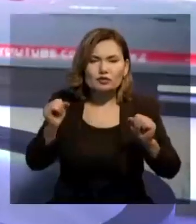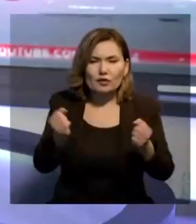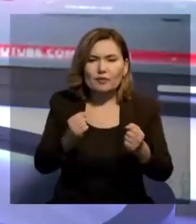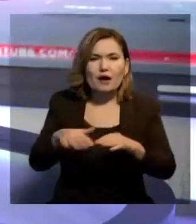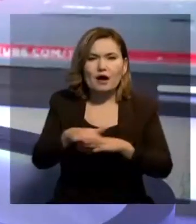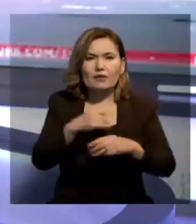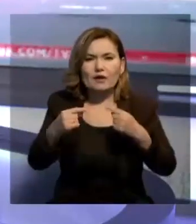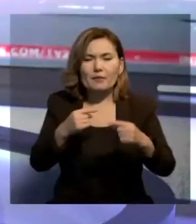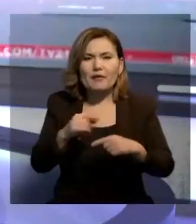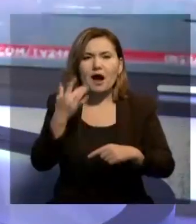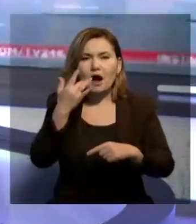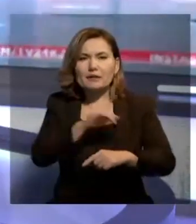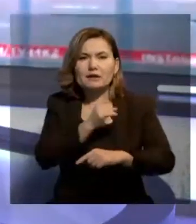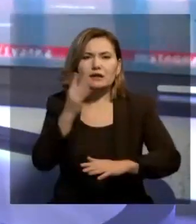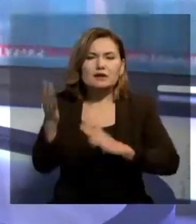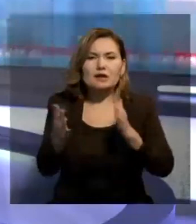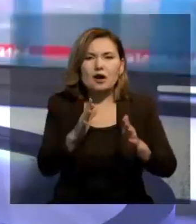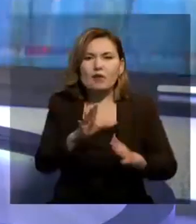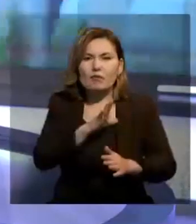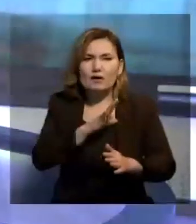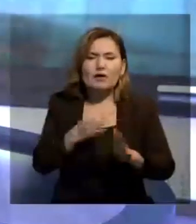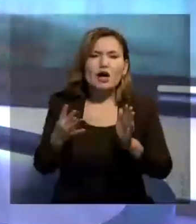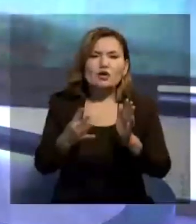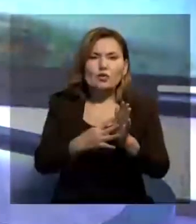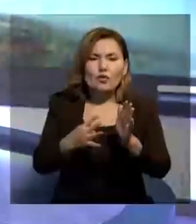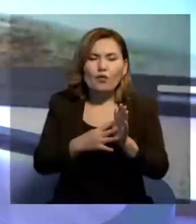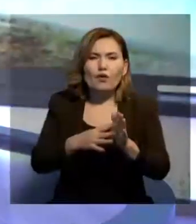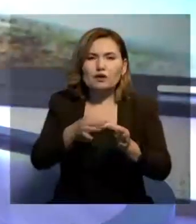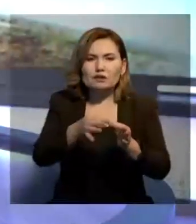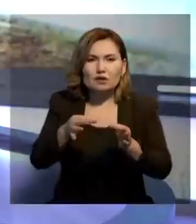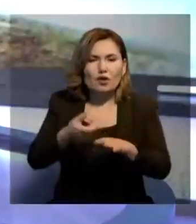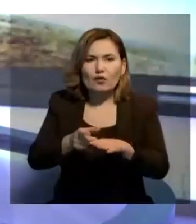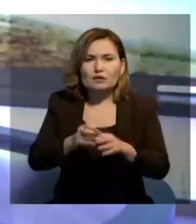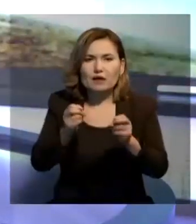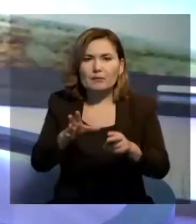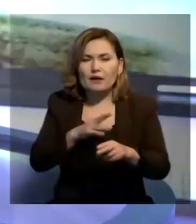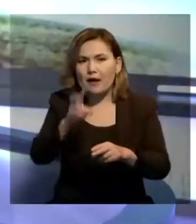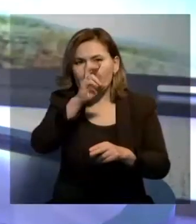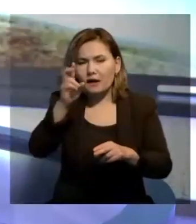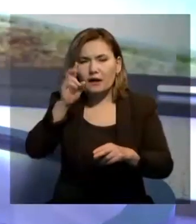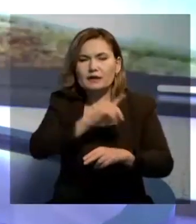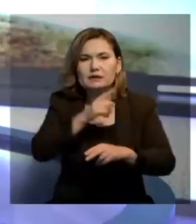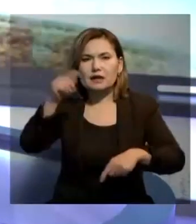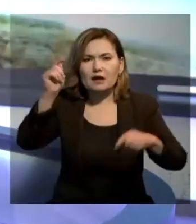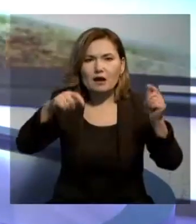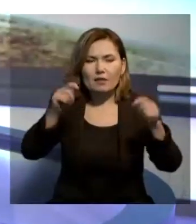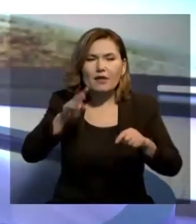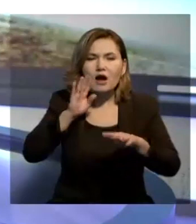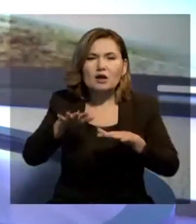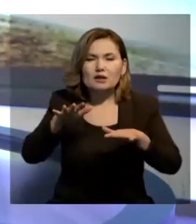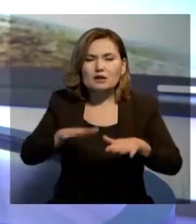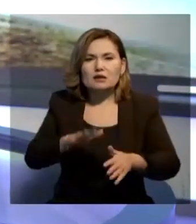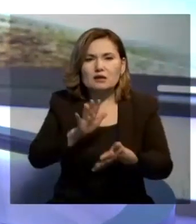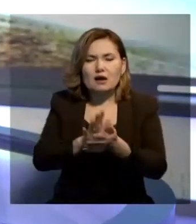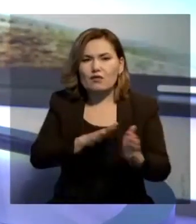Ақшта алапат дауыл соққан, 9 штатқа қауіп төнді. Ал Бразилияда тоқтаусыз жауған нөсер лай көшкініне ұласты. Су